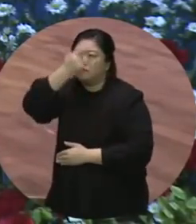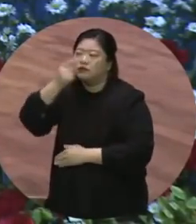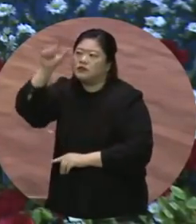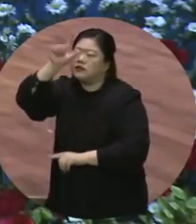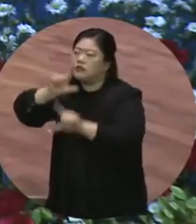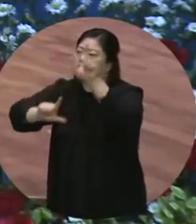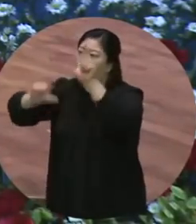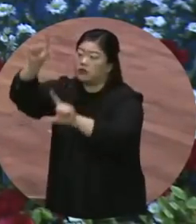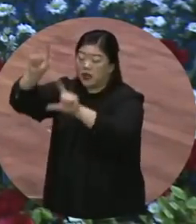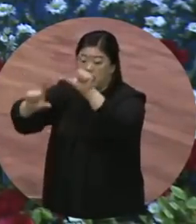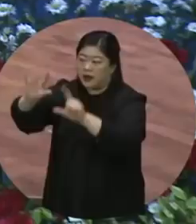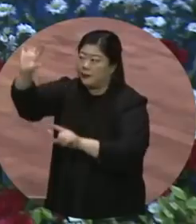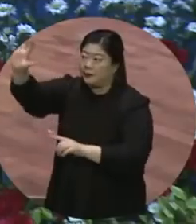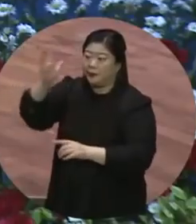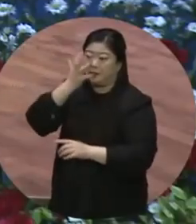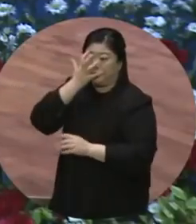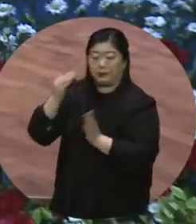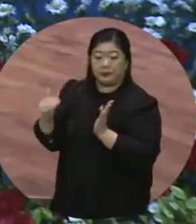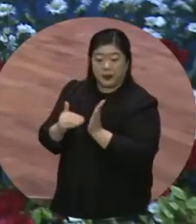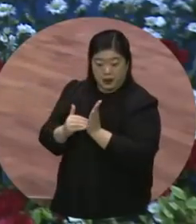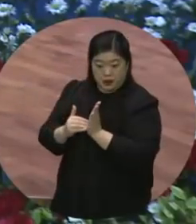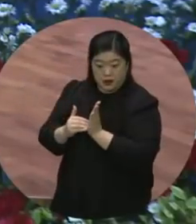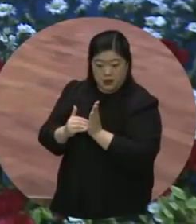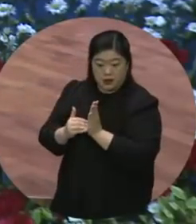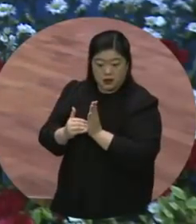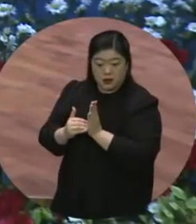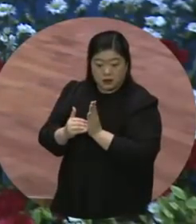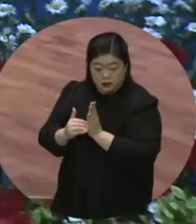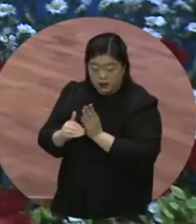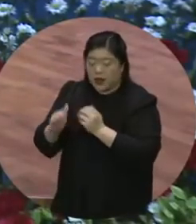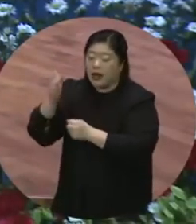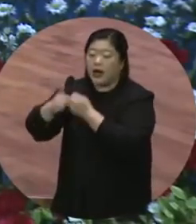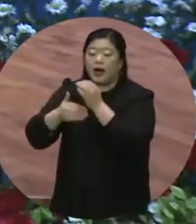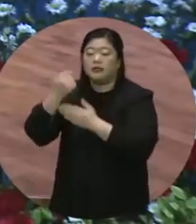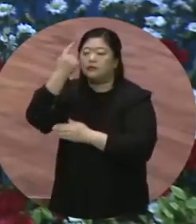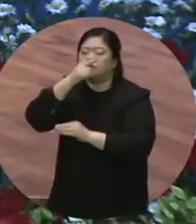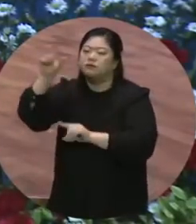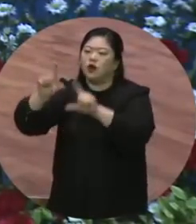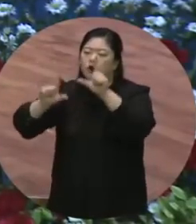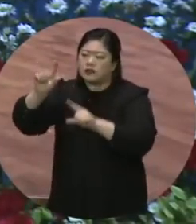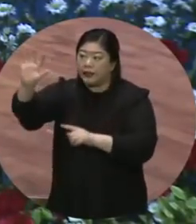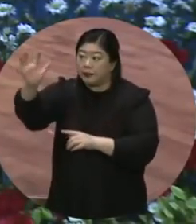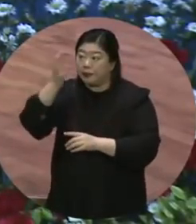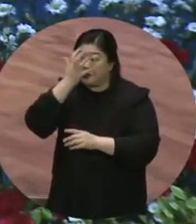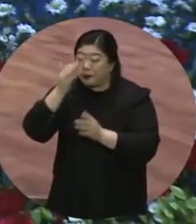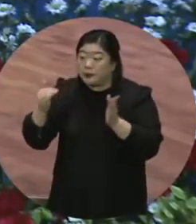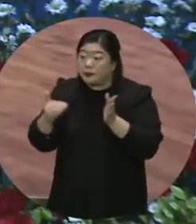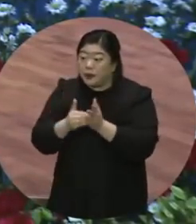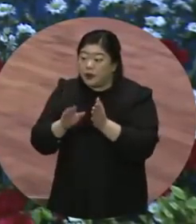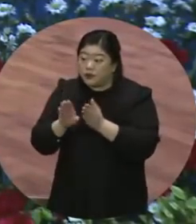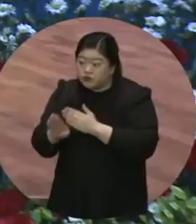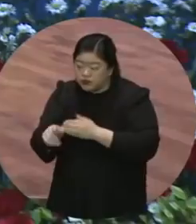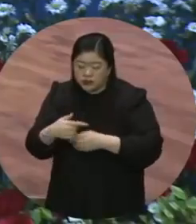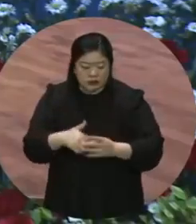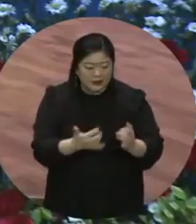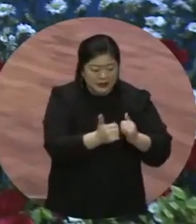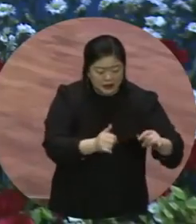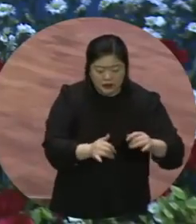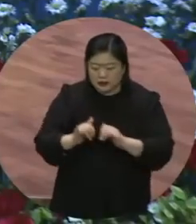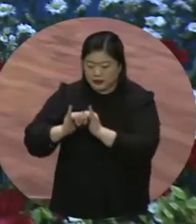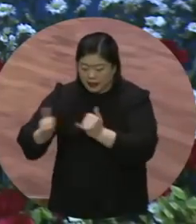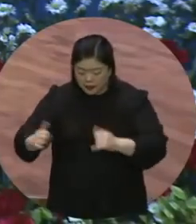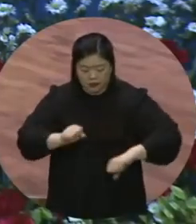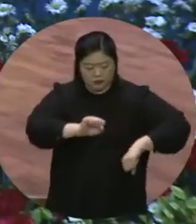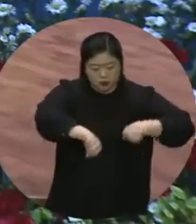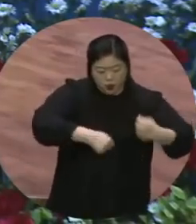그 영의 형상 말합니다. 하나님의 형상대로 사람을 만들었어. 그러니까